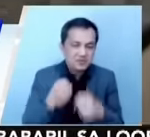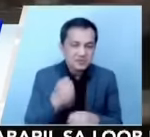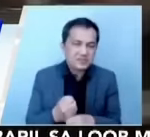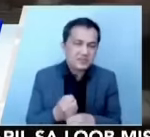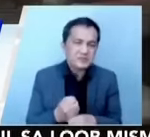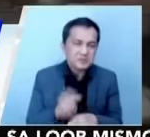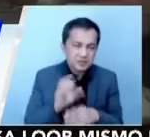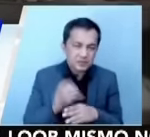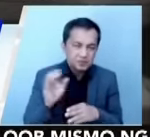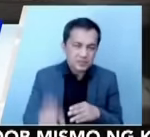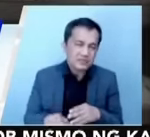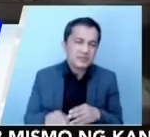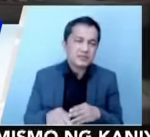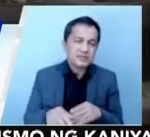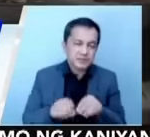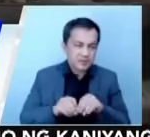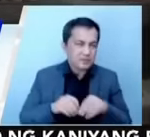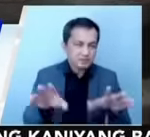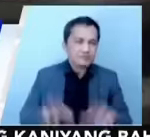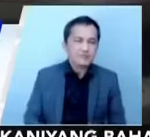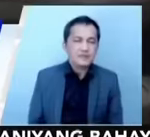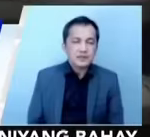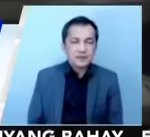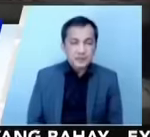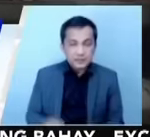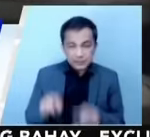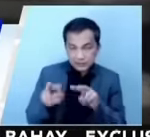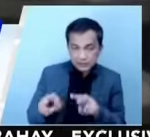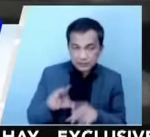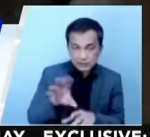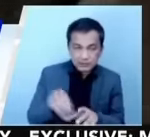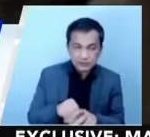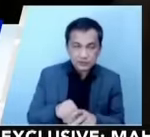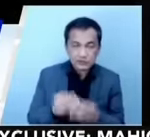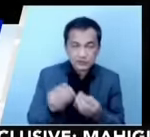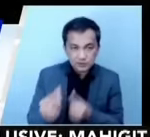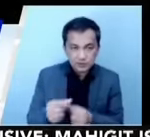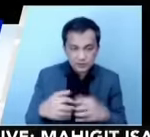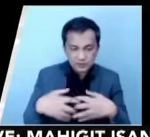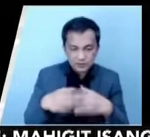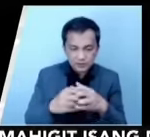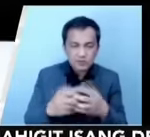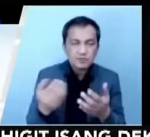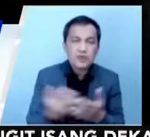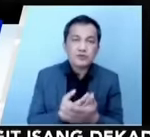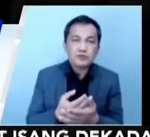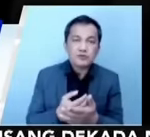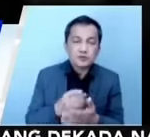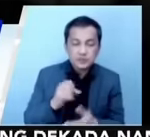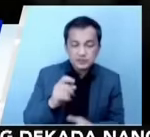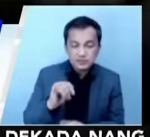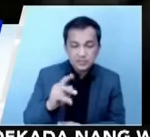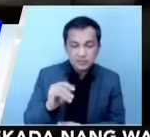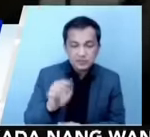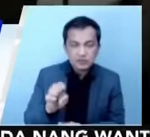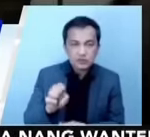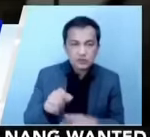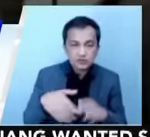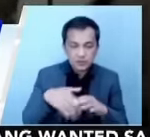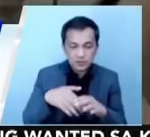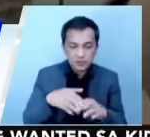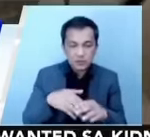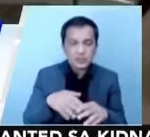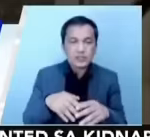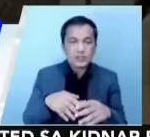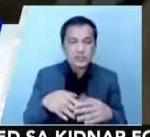detalye. Kasama rin sa nakikitang solusyon ang pagtatayo ng bagong infrastructure para lumuwag ang mga expressway, bagay